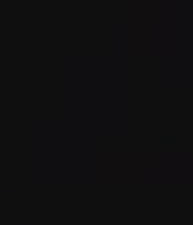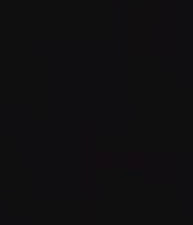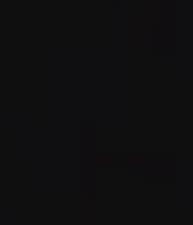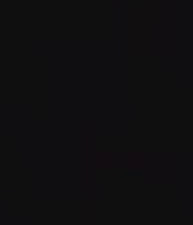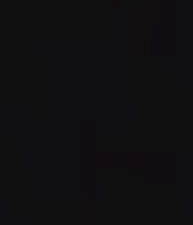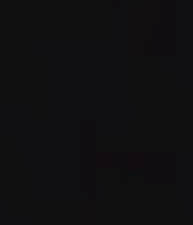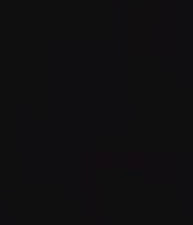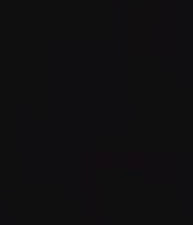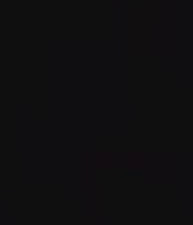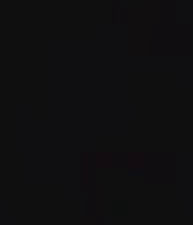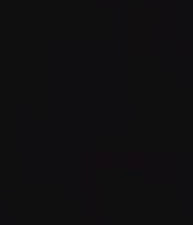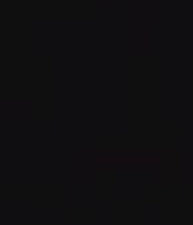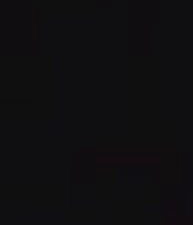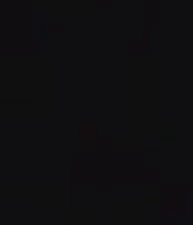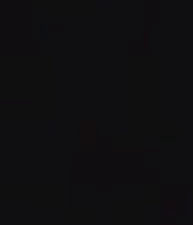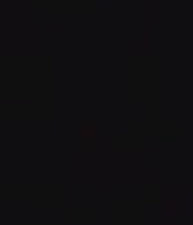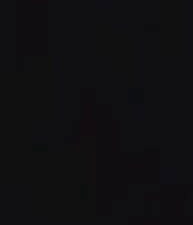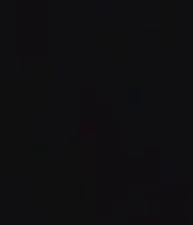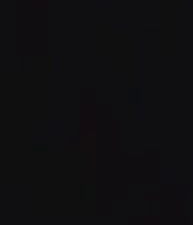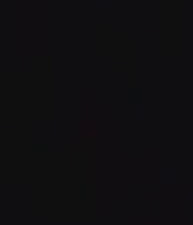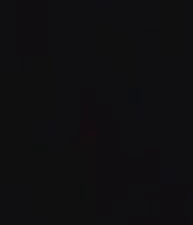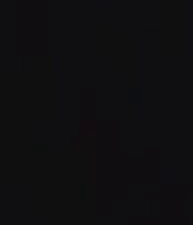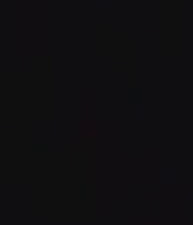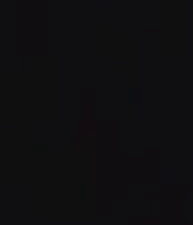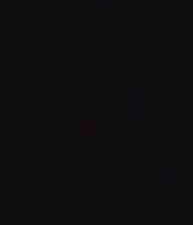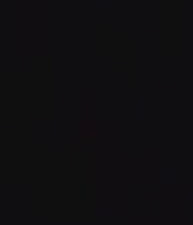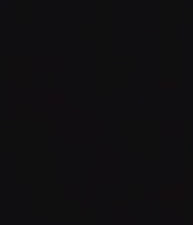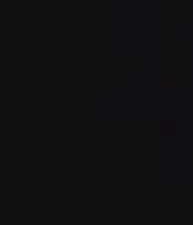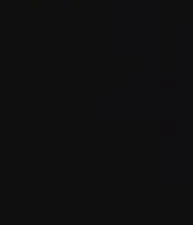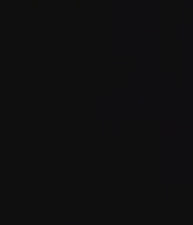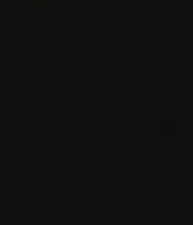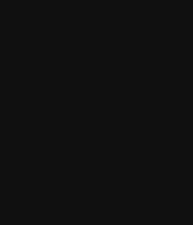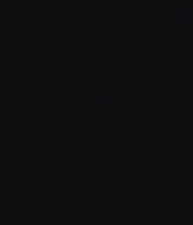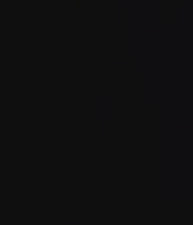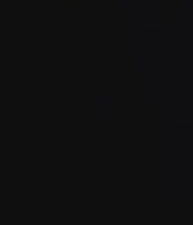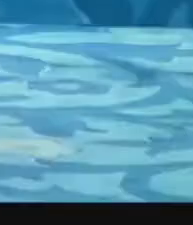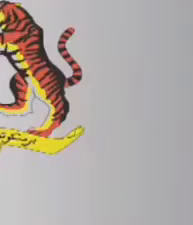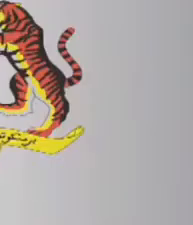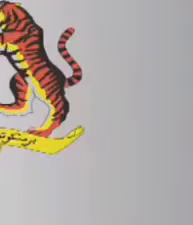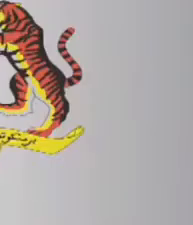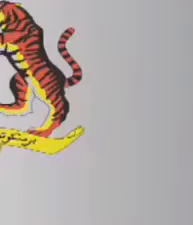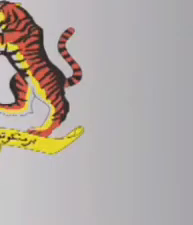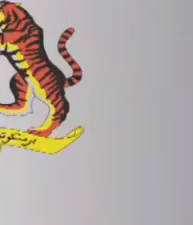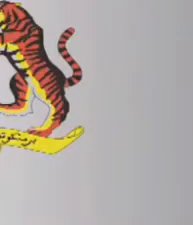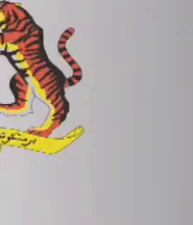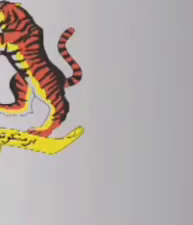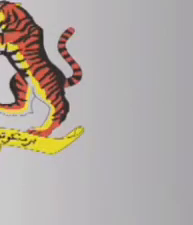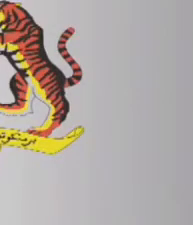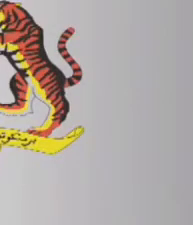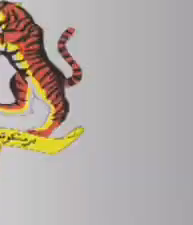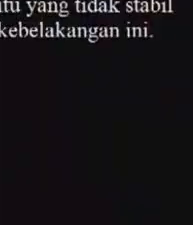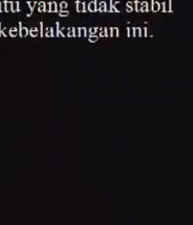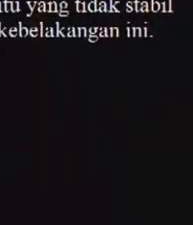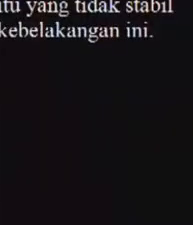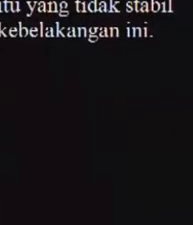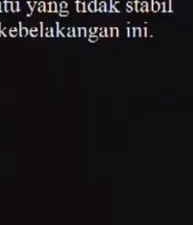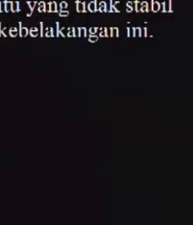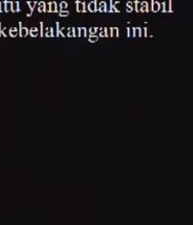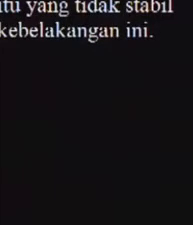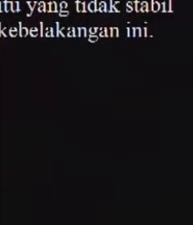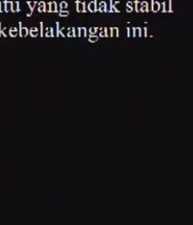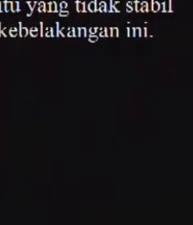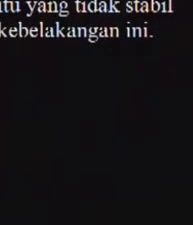Hai selesai nomor1.com menteri perusahaan peladangan dan komoditi menjawabnya informasi 3 Mini termasuk